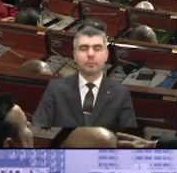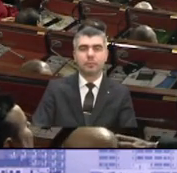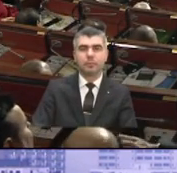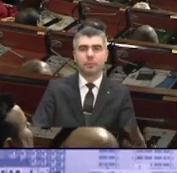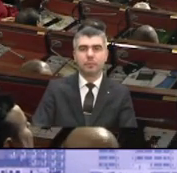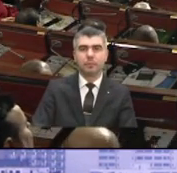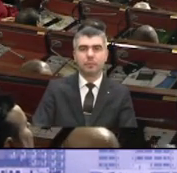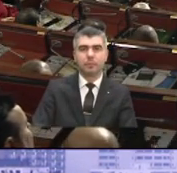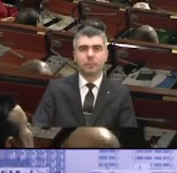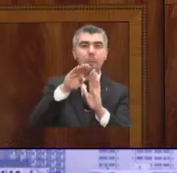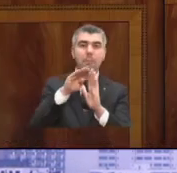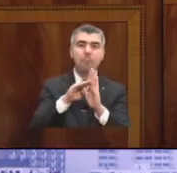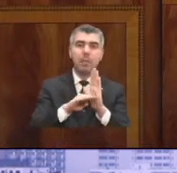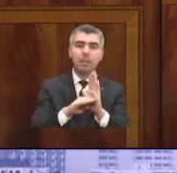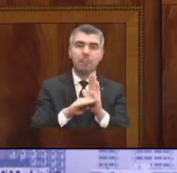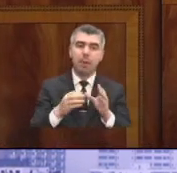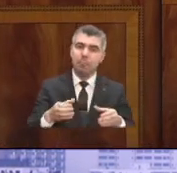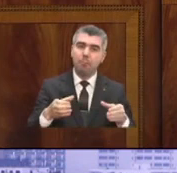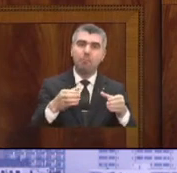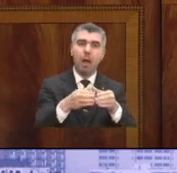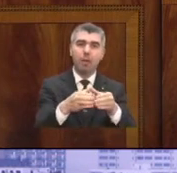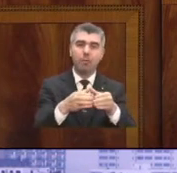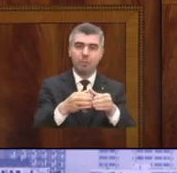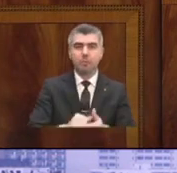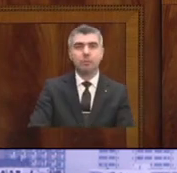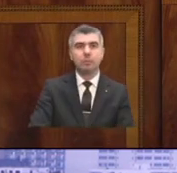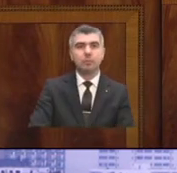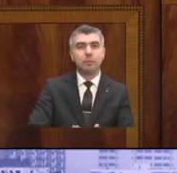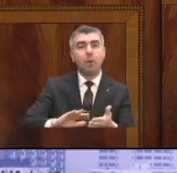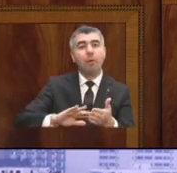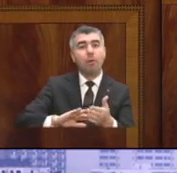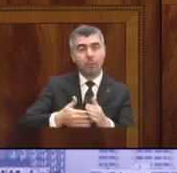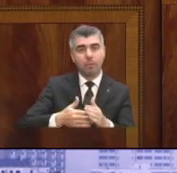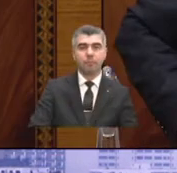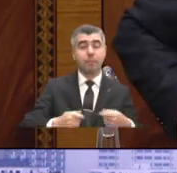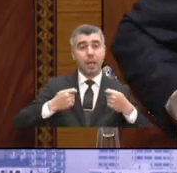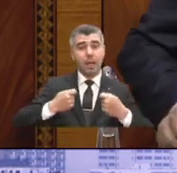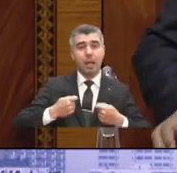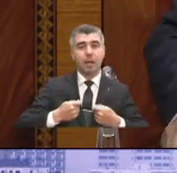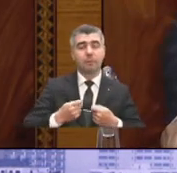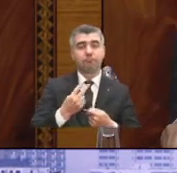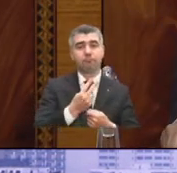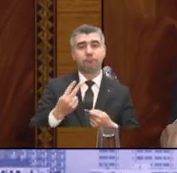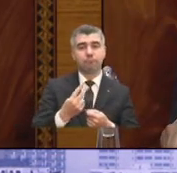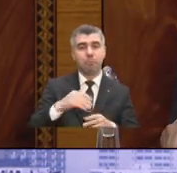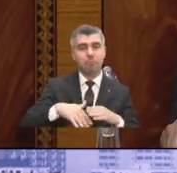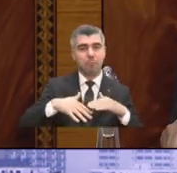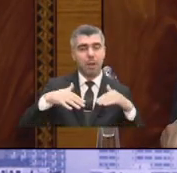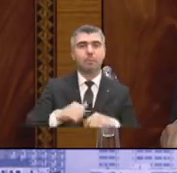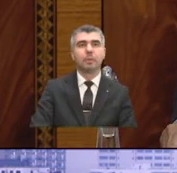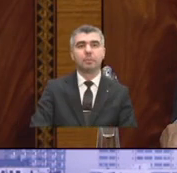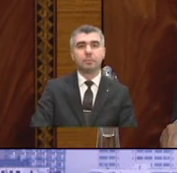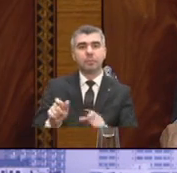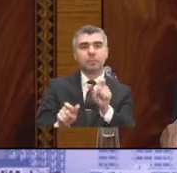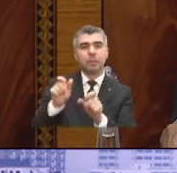الاغلبيه العائلات المغربيه لجات الى من مدخرتها وهذا تيهدد بشكل كبير جدا الطبقه المتوسطه